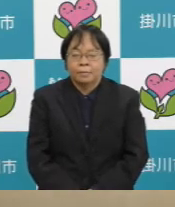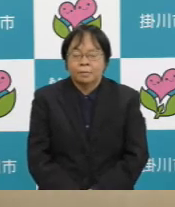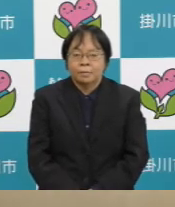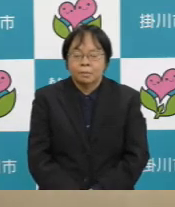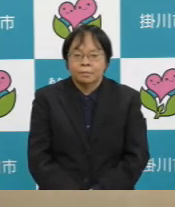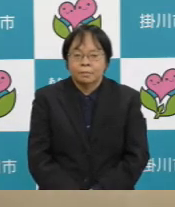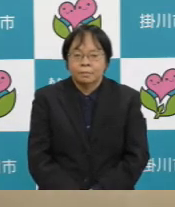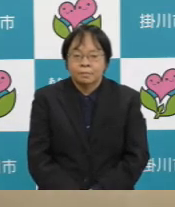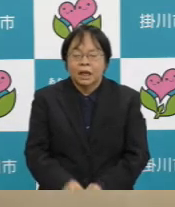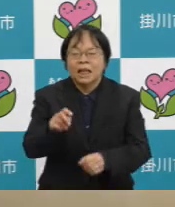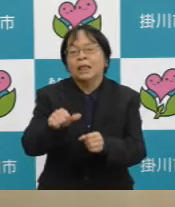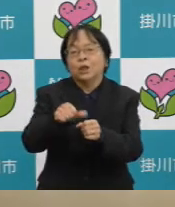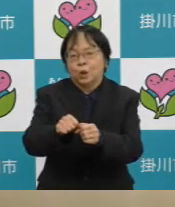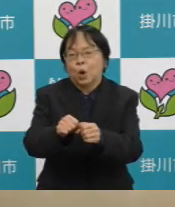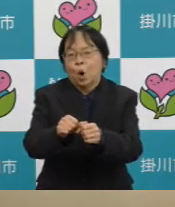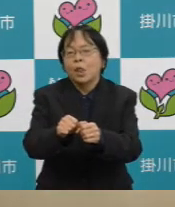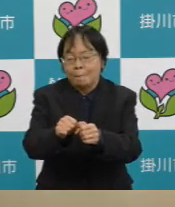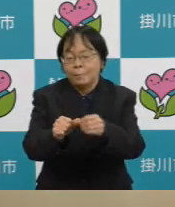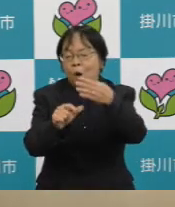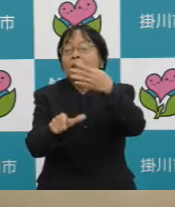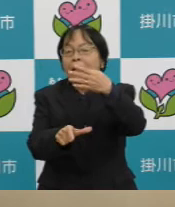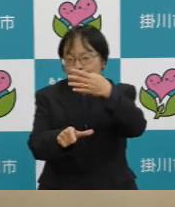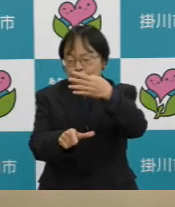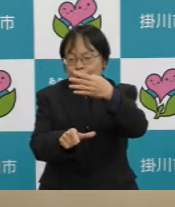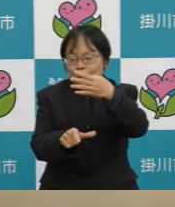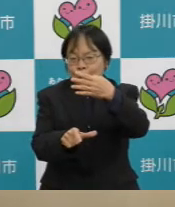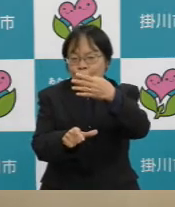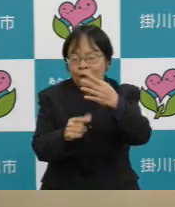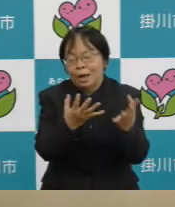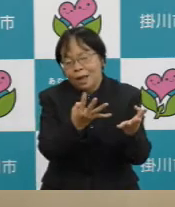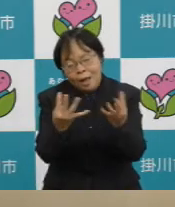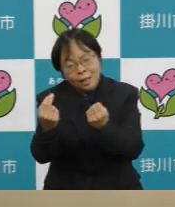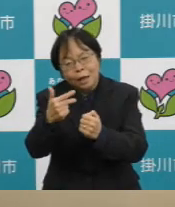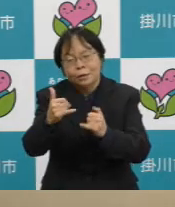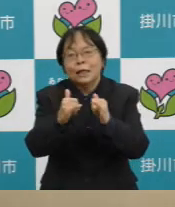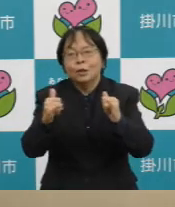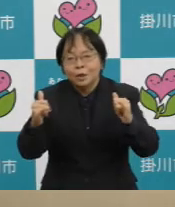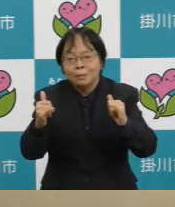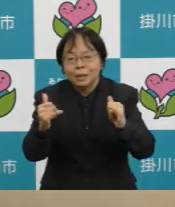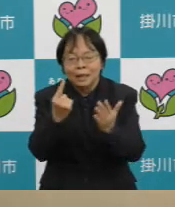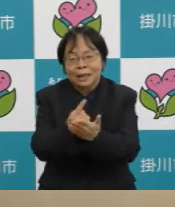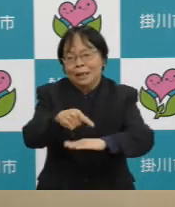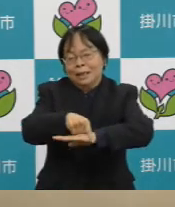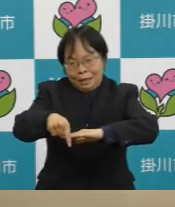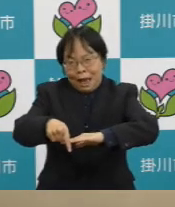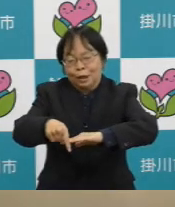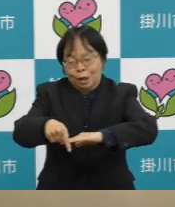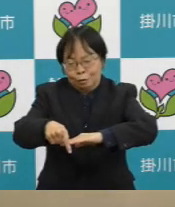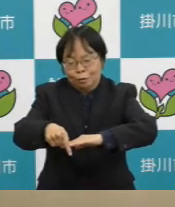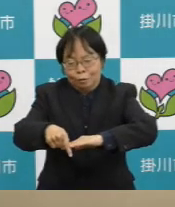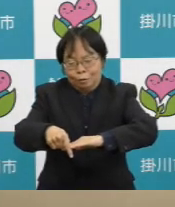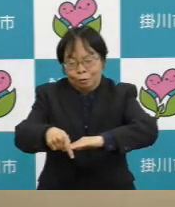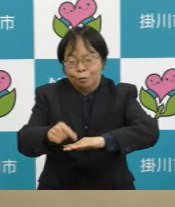25年の4月でありますけれども、多くの市民に参画をいただいて、2年間